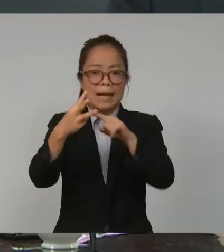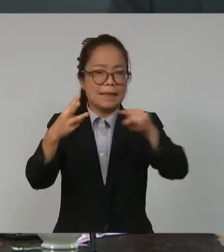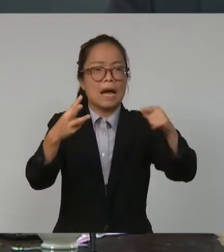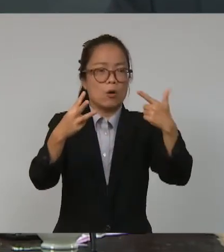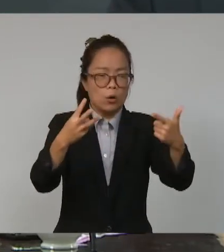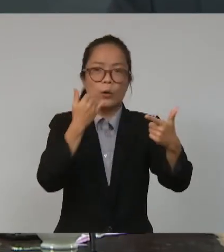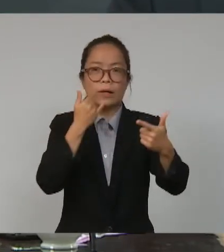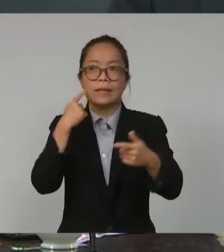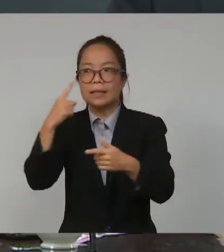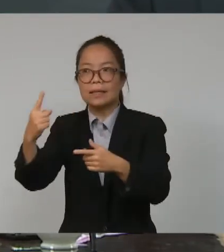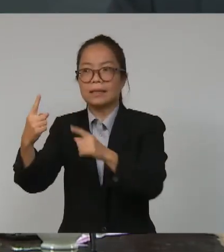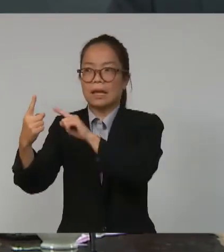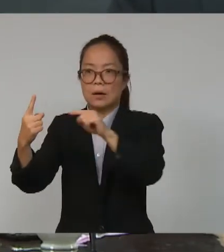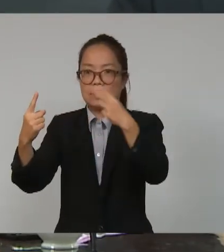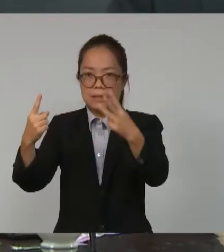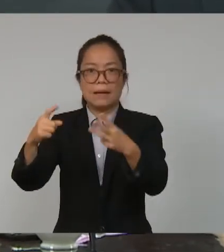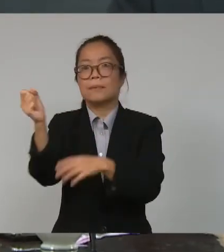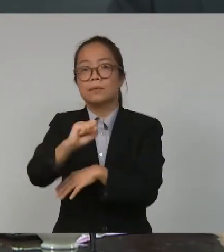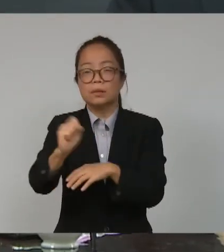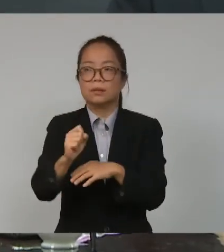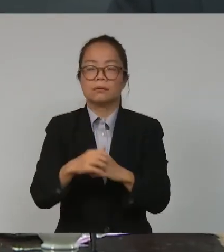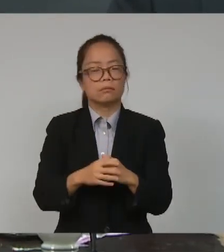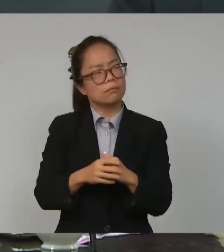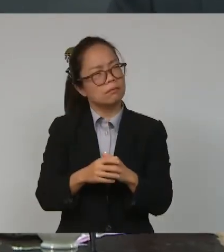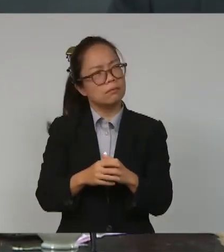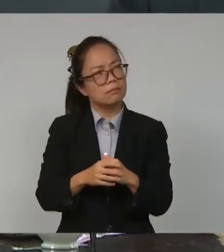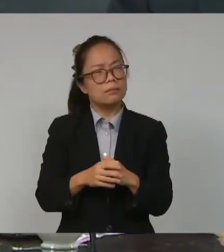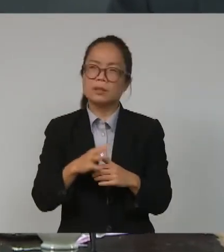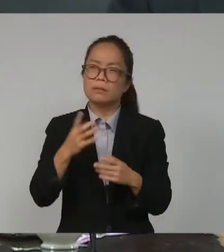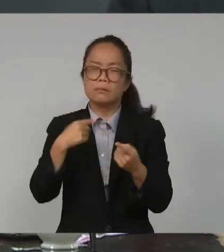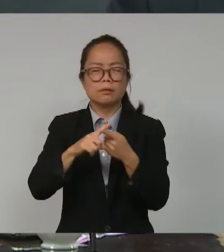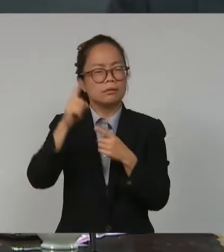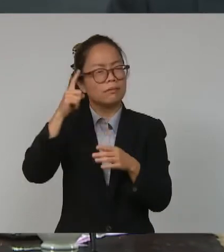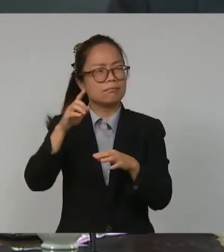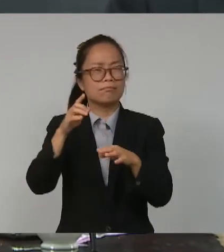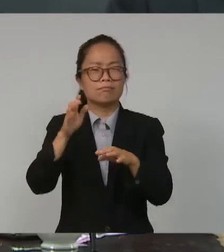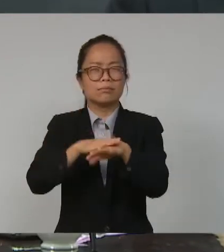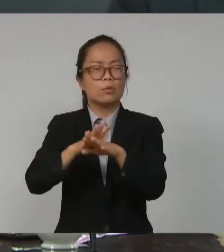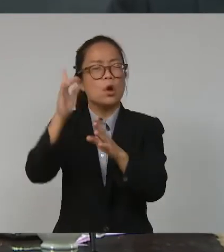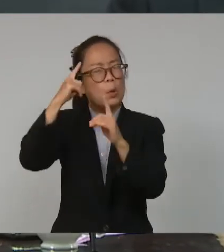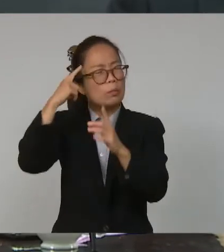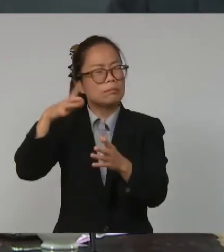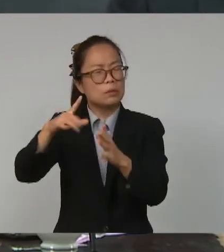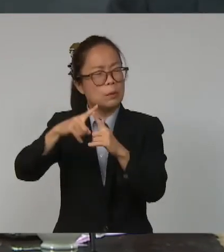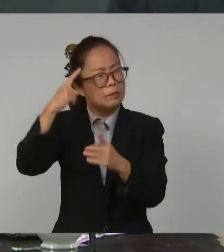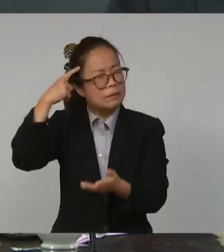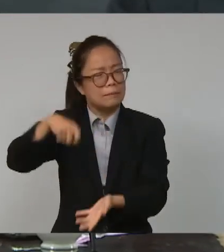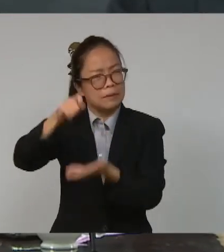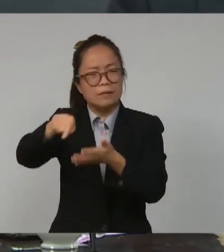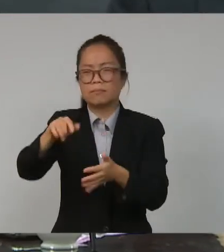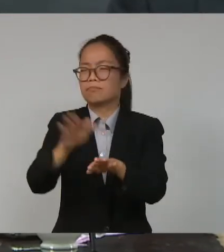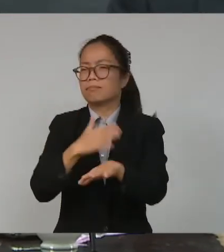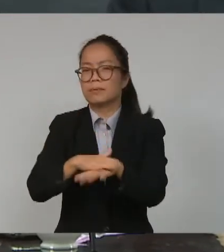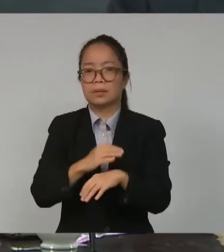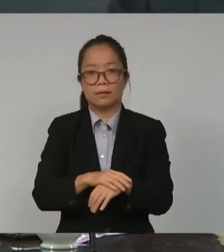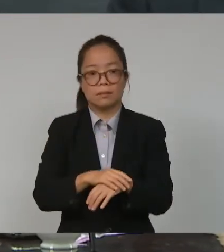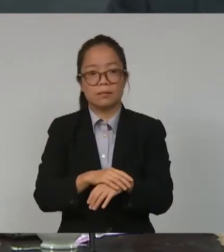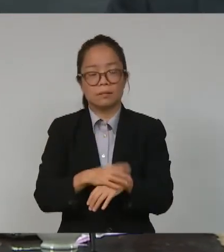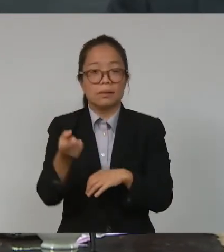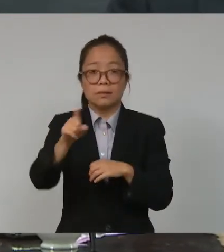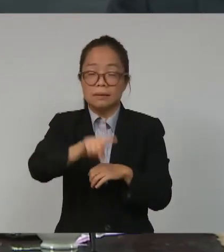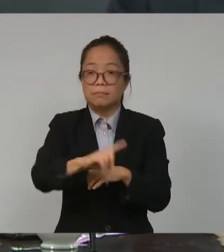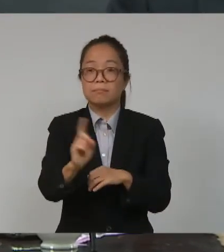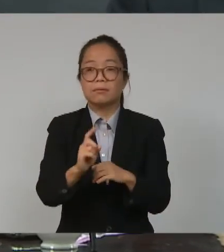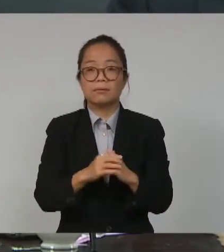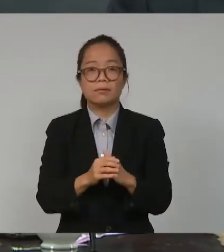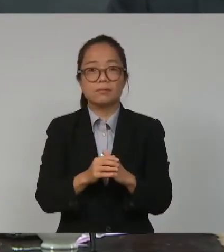并举行，一到三个月不能合并举行。好，我想应该不会有人做这样子的立法。好，那我继续再往下看，好，就是